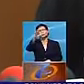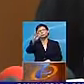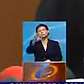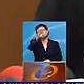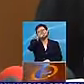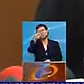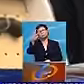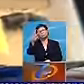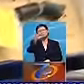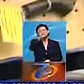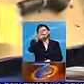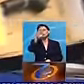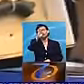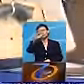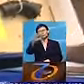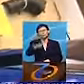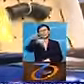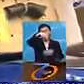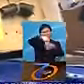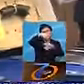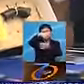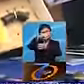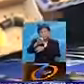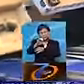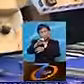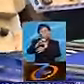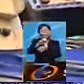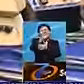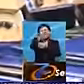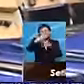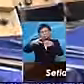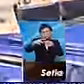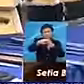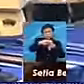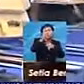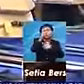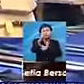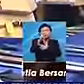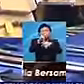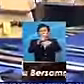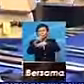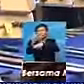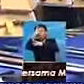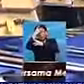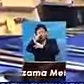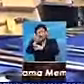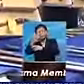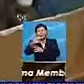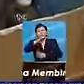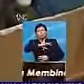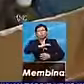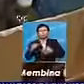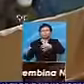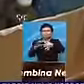995 orang. Dalam sidang media Op Cantas Khas 2 di Bunekara, Dato' Seri Muhammad Saleh menjelaskan PDRM